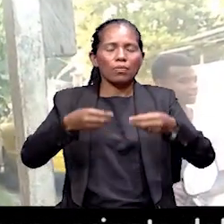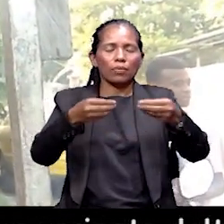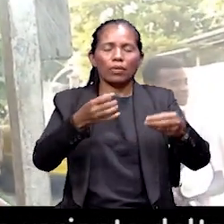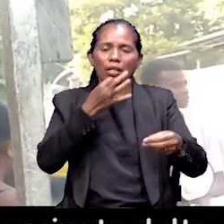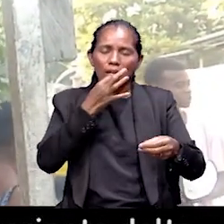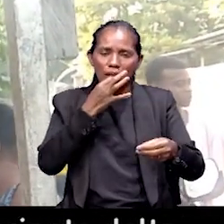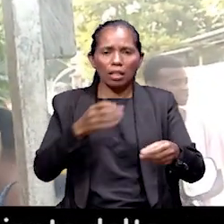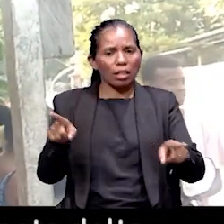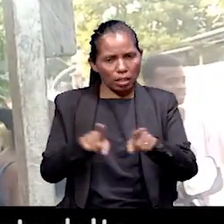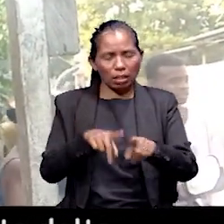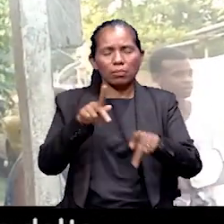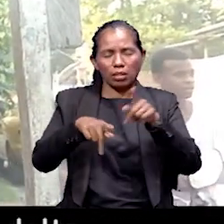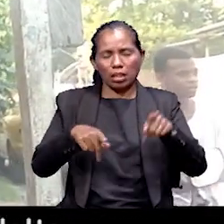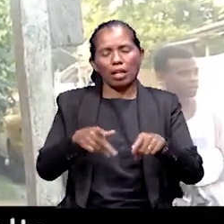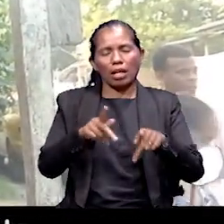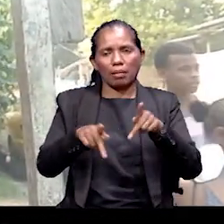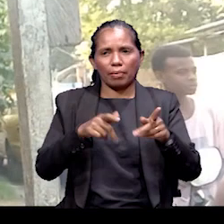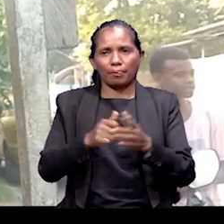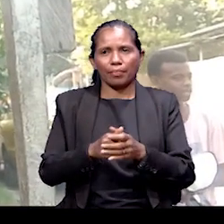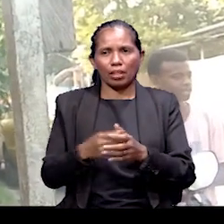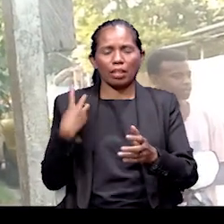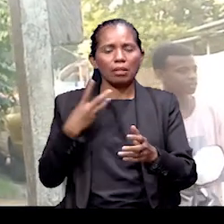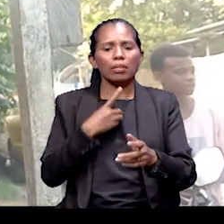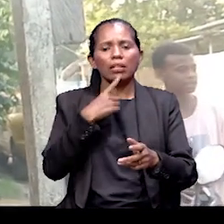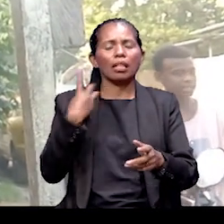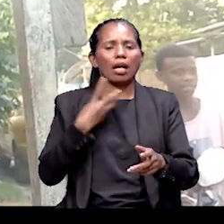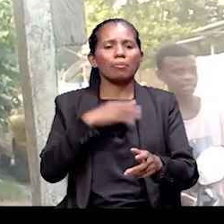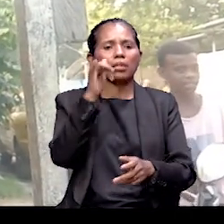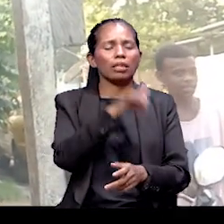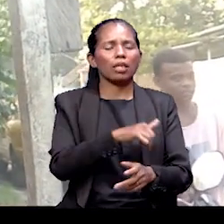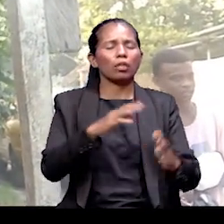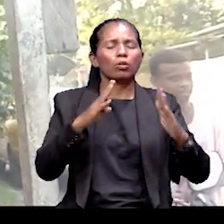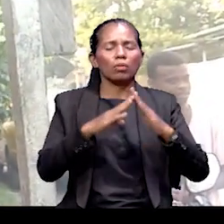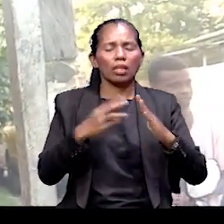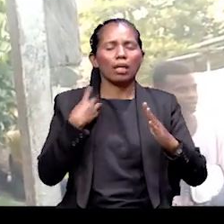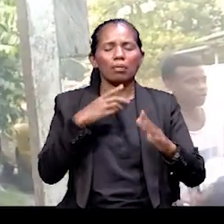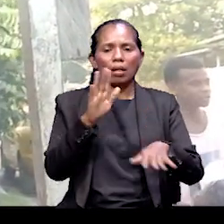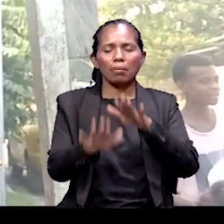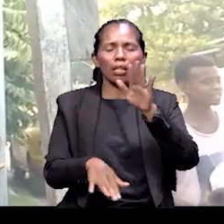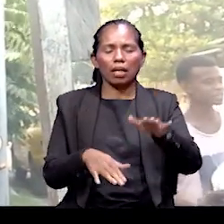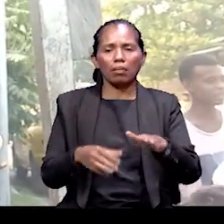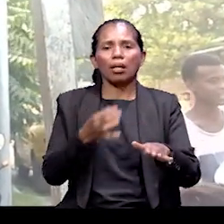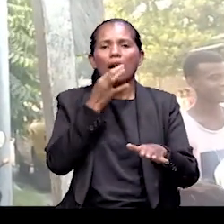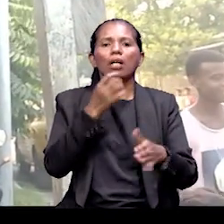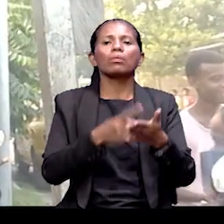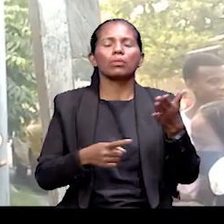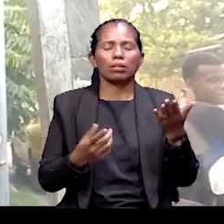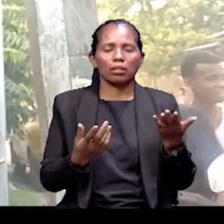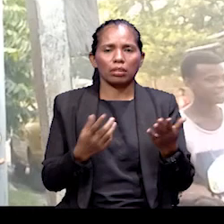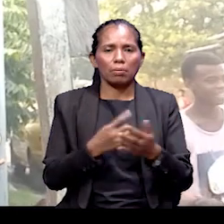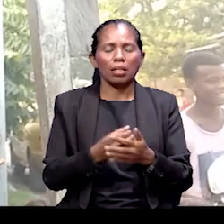sema, ah. Ini serkatia ami umat net labele lau hangus nebe. Anto konser tiga ini sinyal dari mata kiki